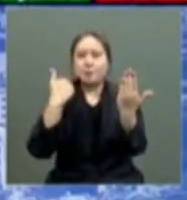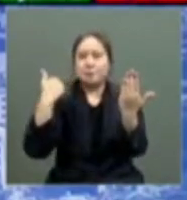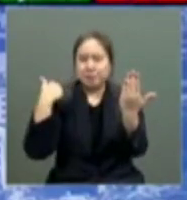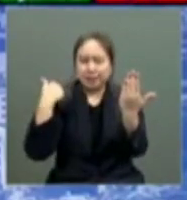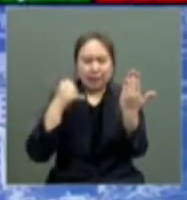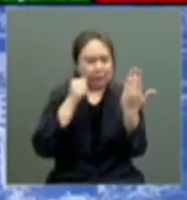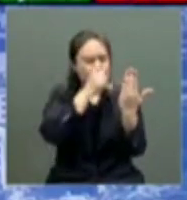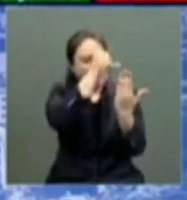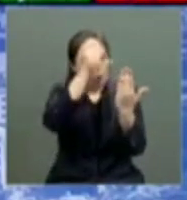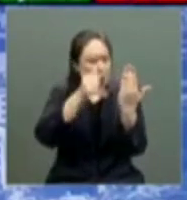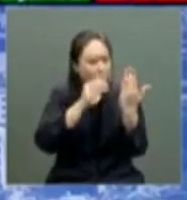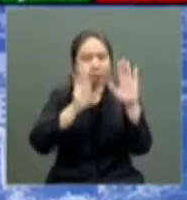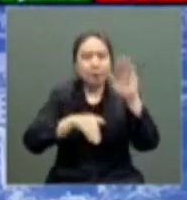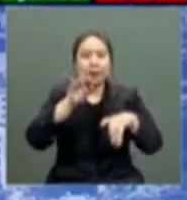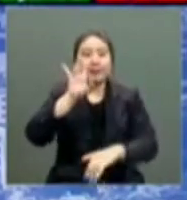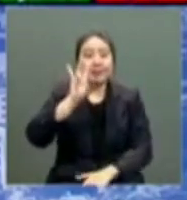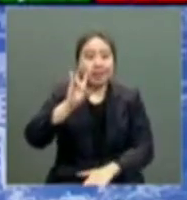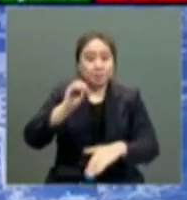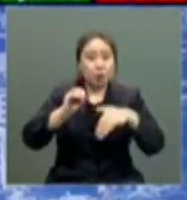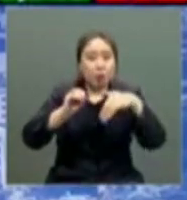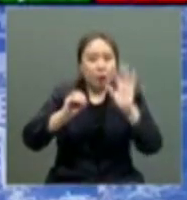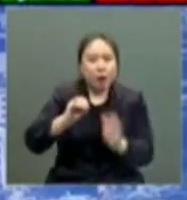เต็มที่มีทั้งหมดประมาณ 70